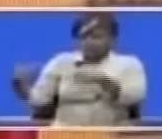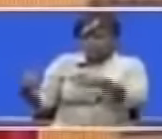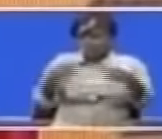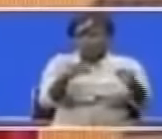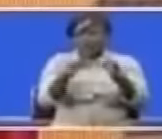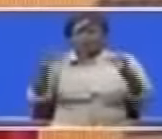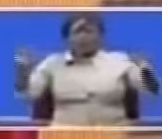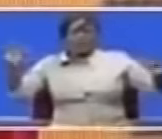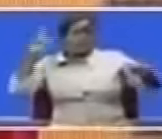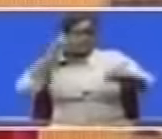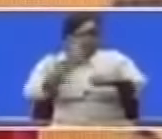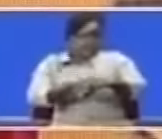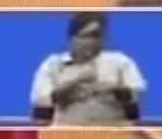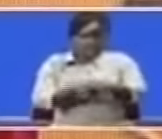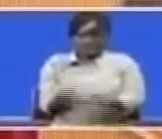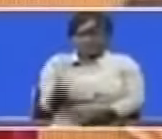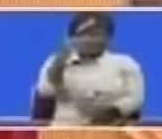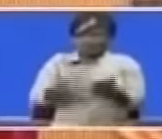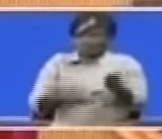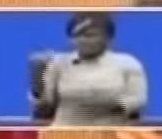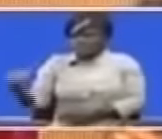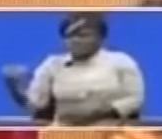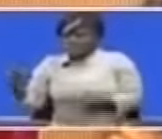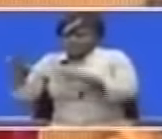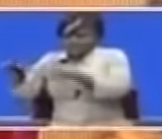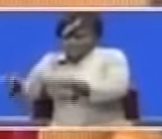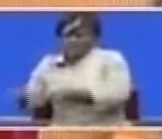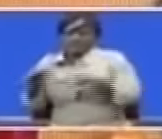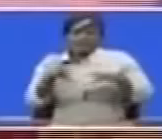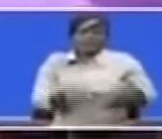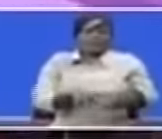umekuwepo kwa muda mrefu na kusababisha watoto hao kuteseka.